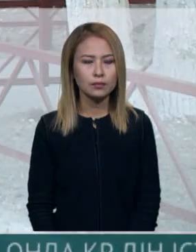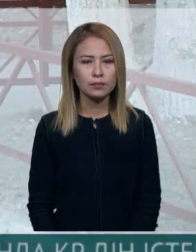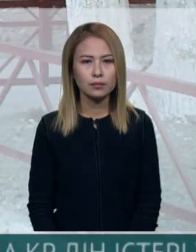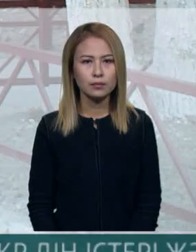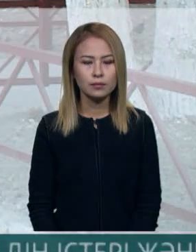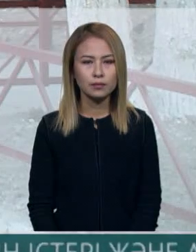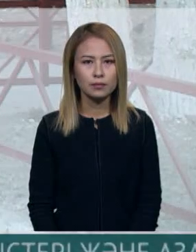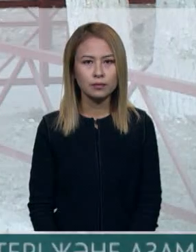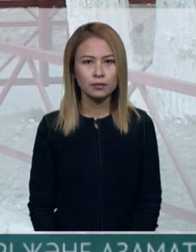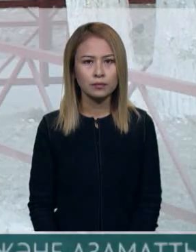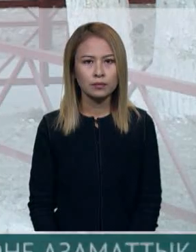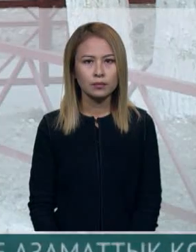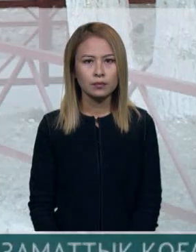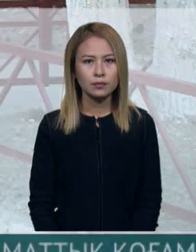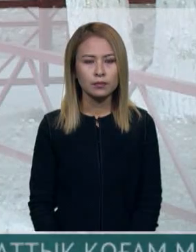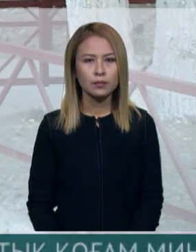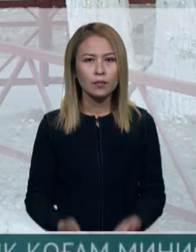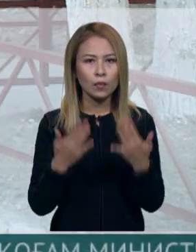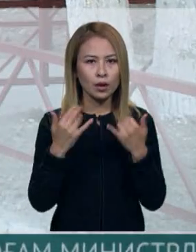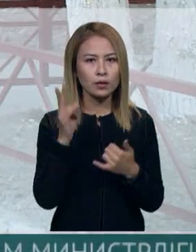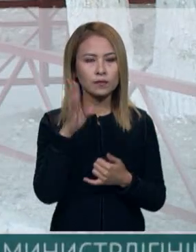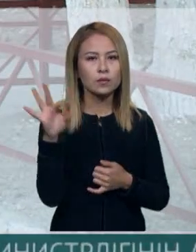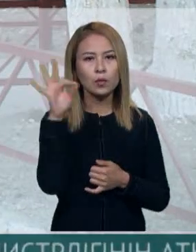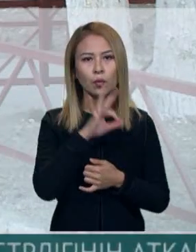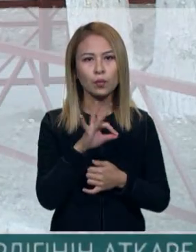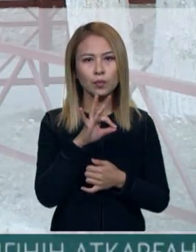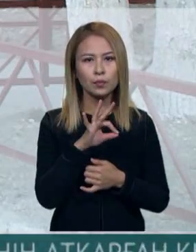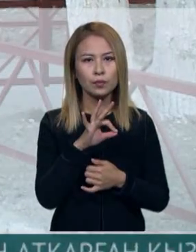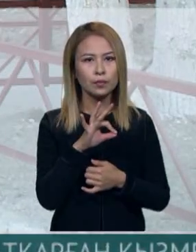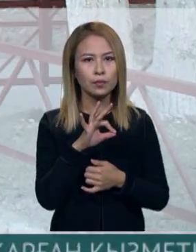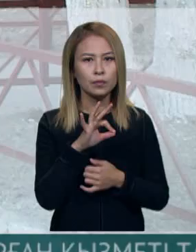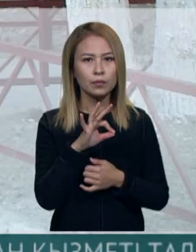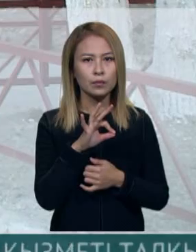Бүгінгі күнге пәтер иелерінен қайтарым қаражат